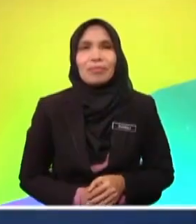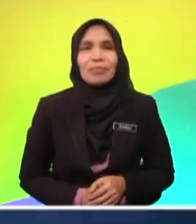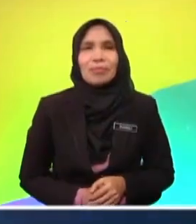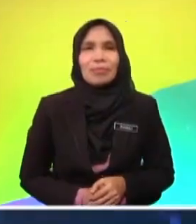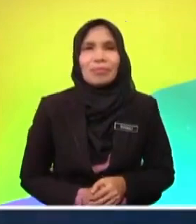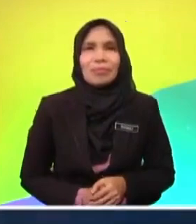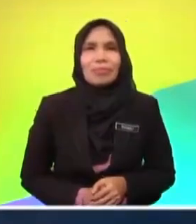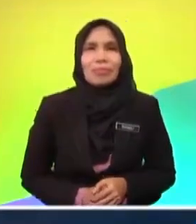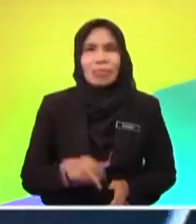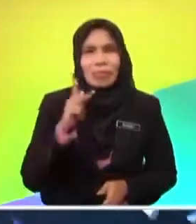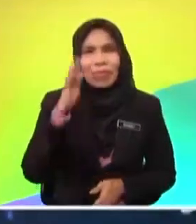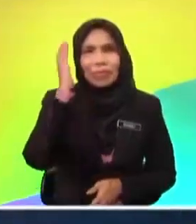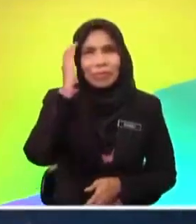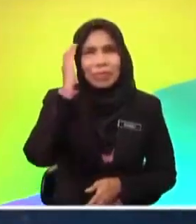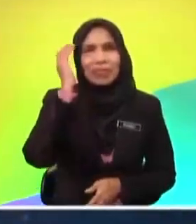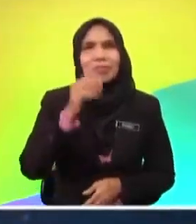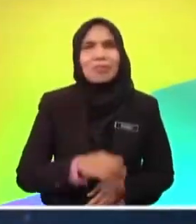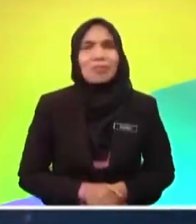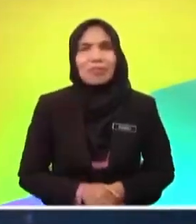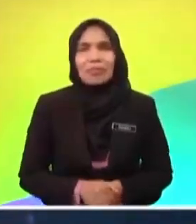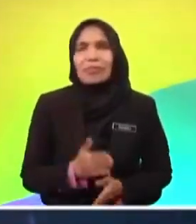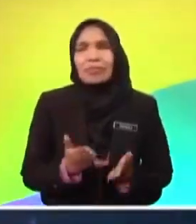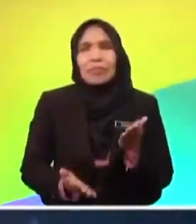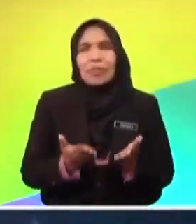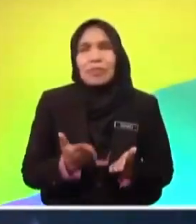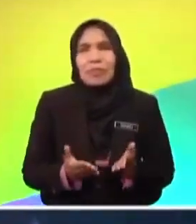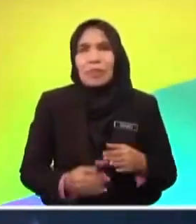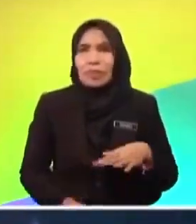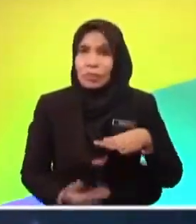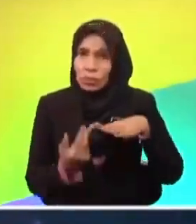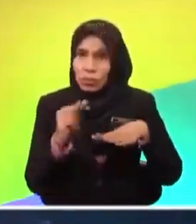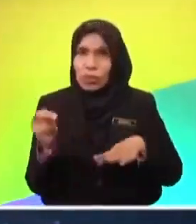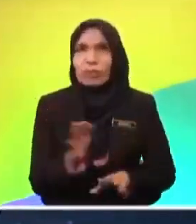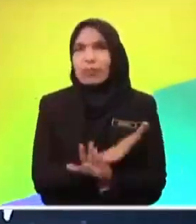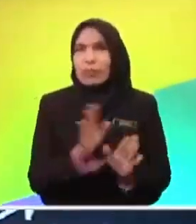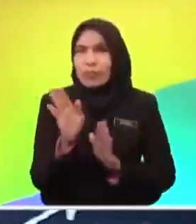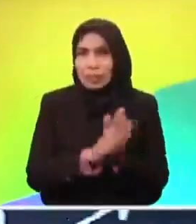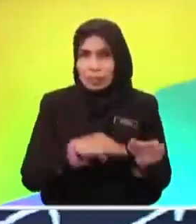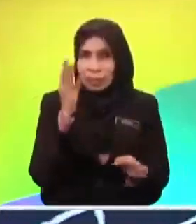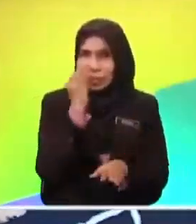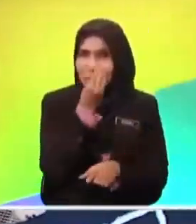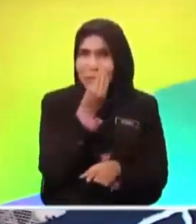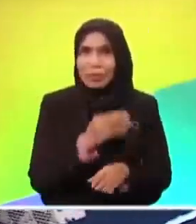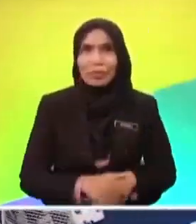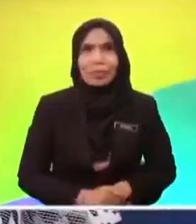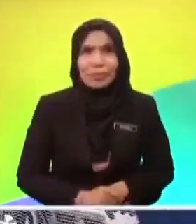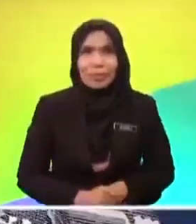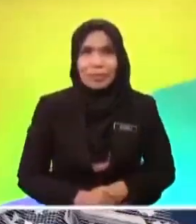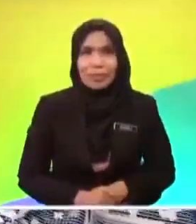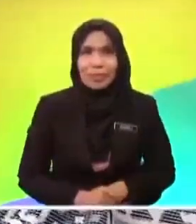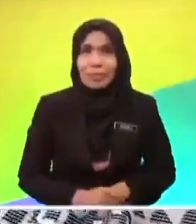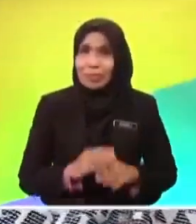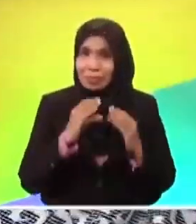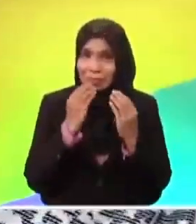sepenuh hati, memang tumbuhan tidak berbunga. Okey, ini di